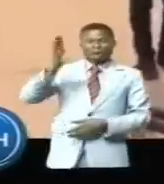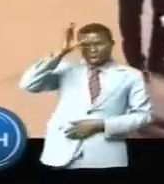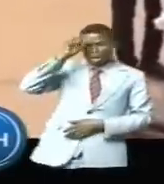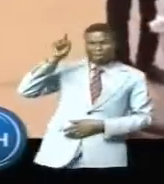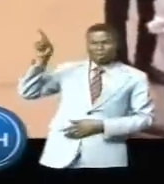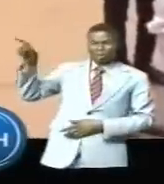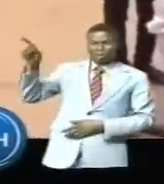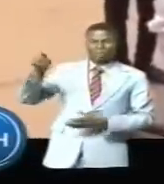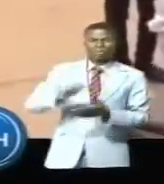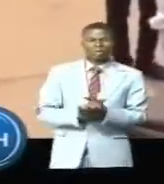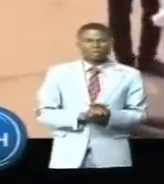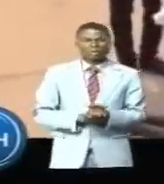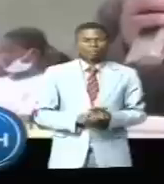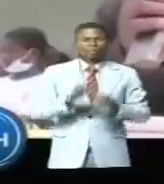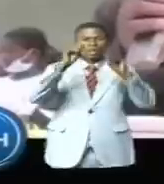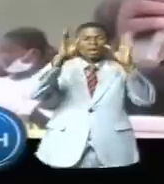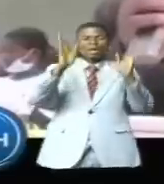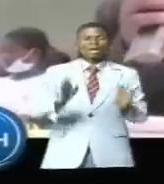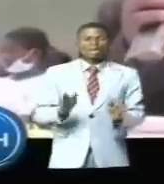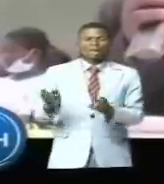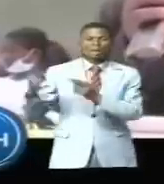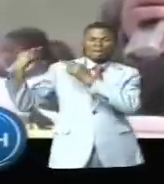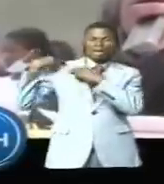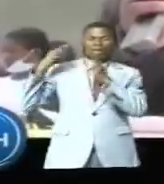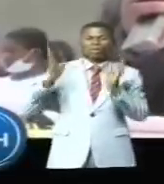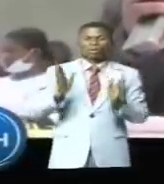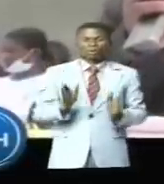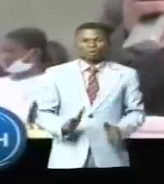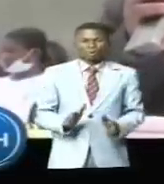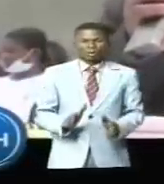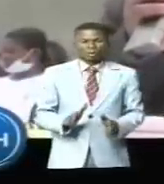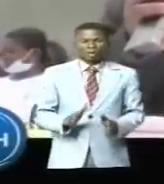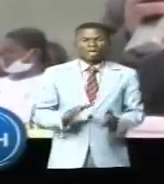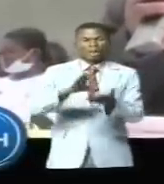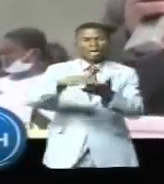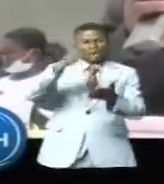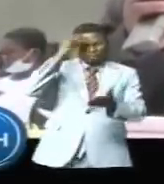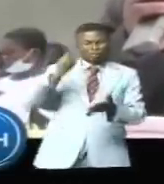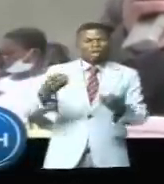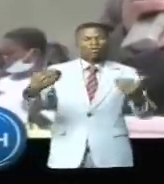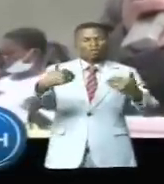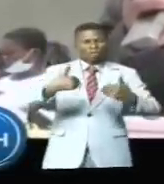Nous, enseignants et encadreurs, nous devons avoir